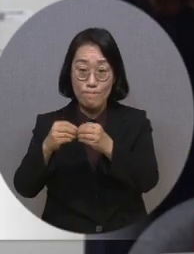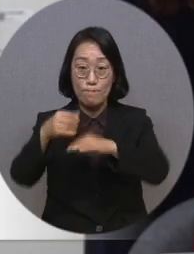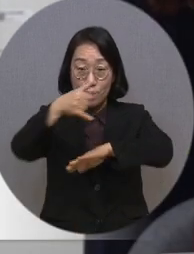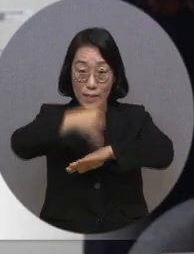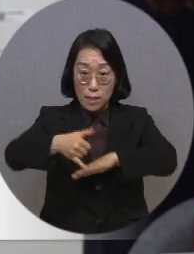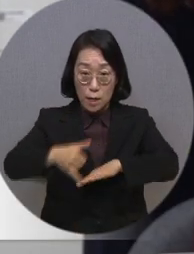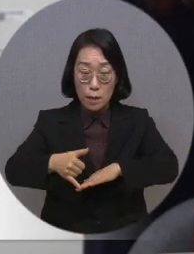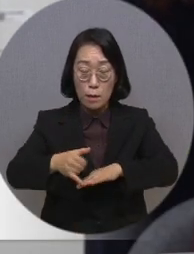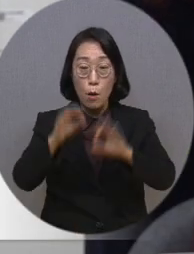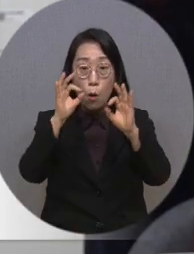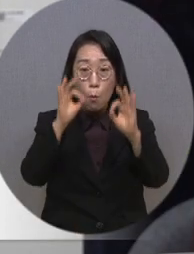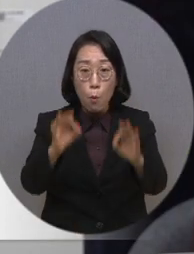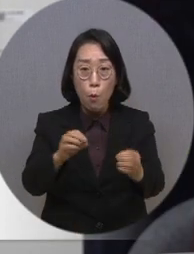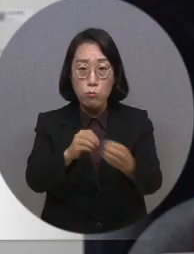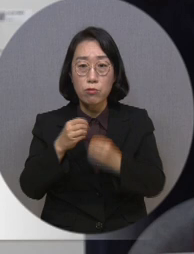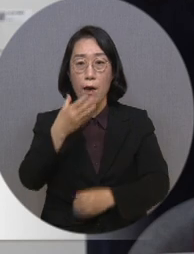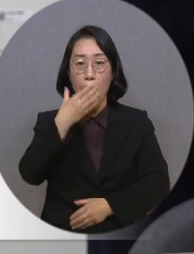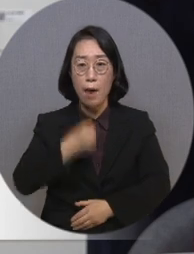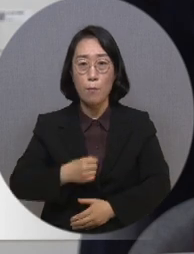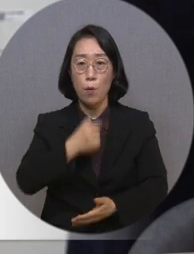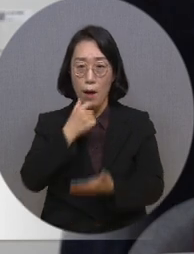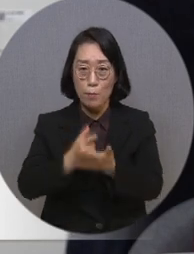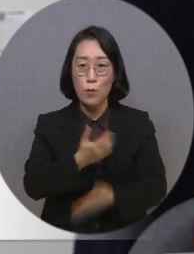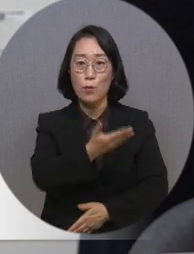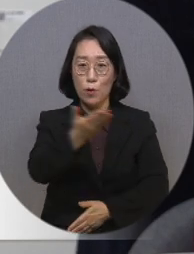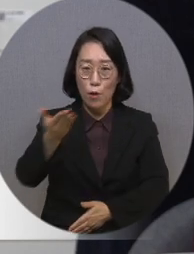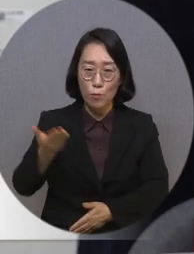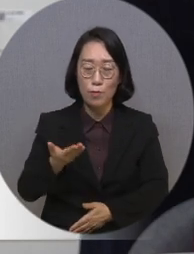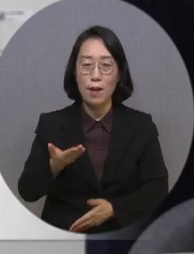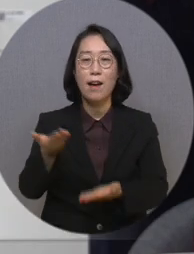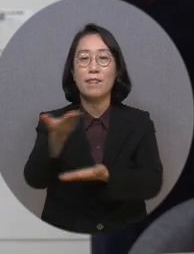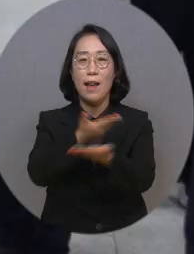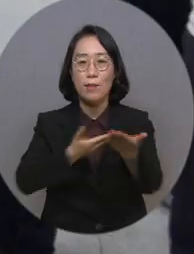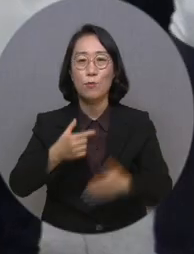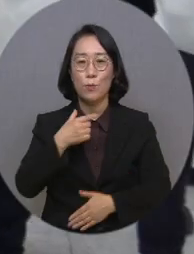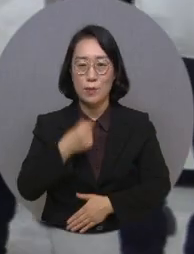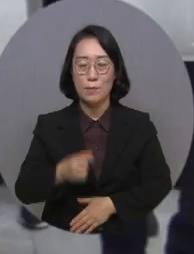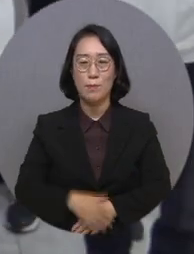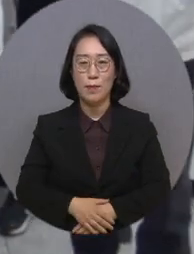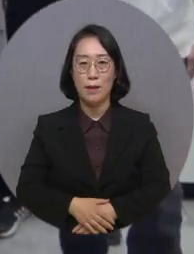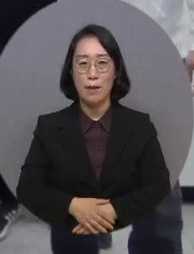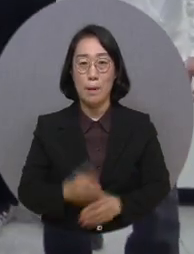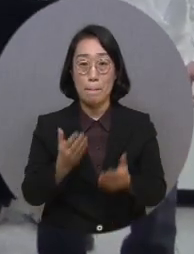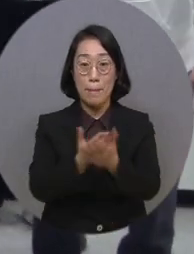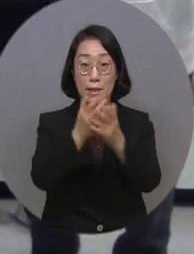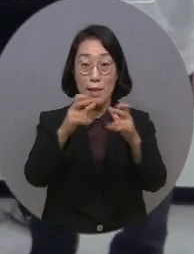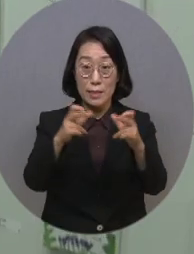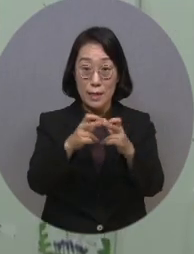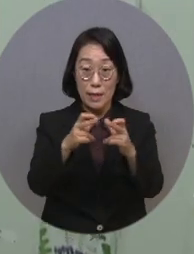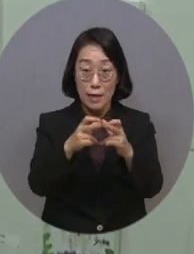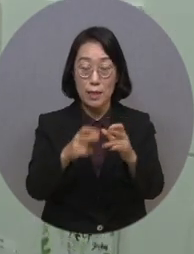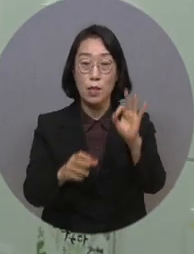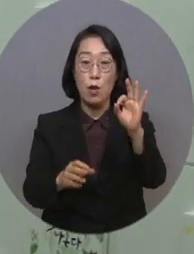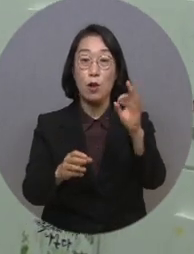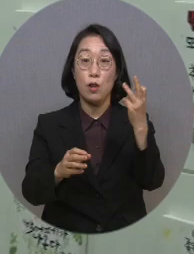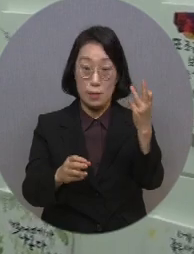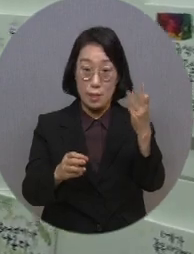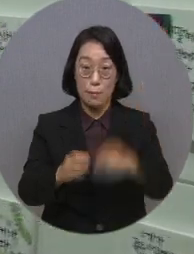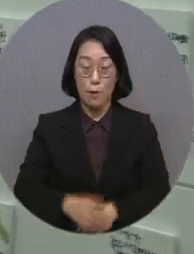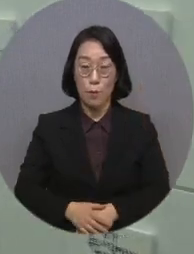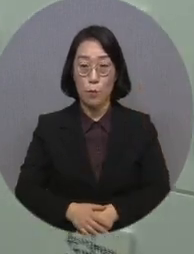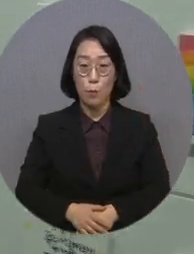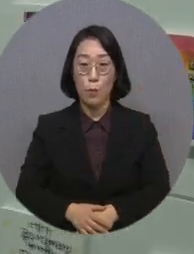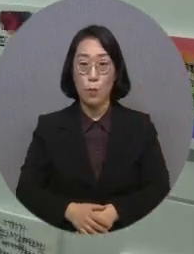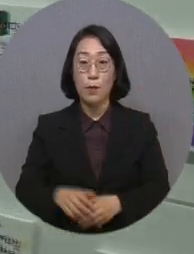글씨가 주는 행복과 기쁨 또 감동을 여러분과 함께 나누고 싶거든요. 발달장애인 작가 13명,